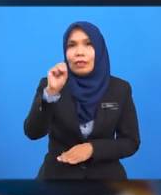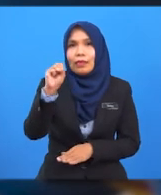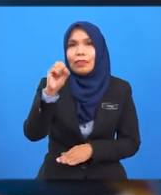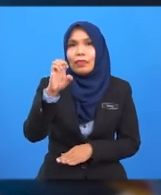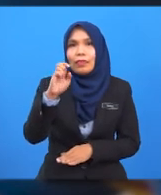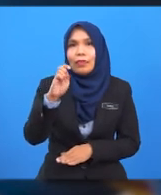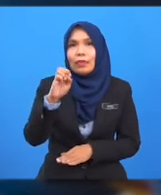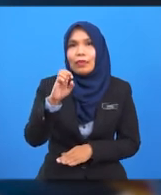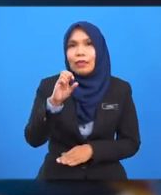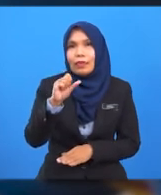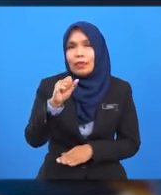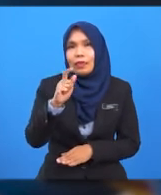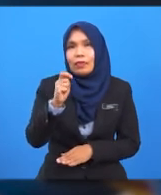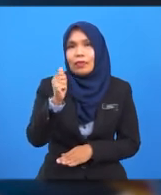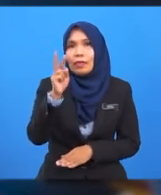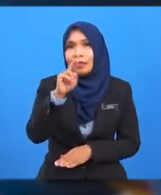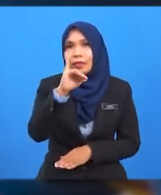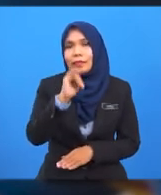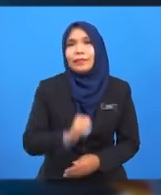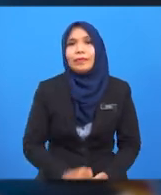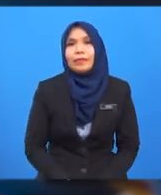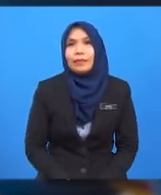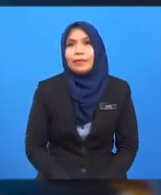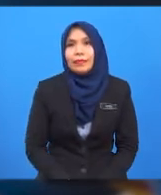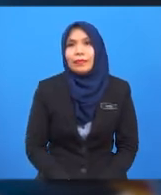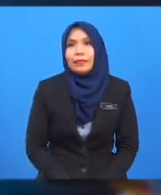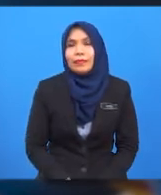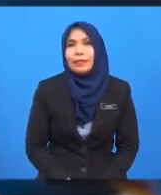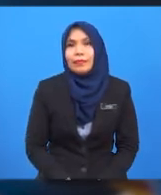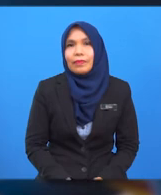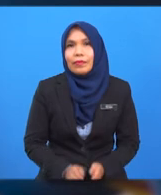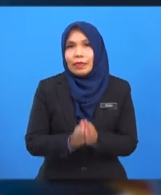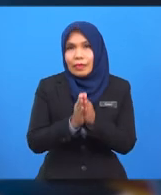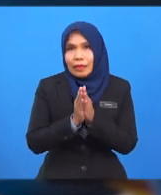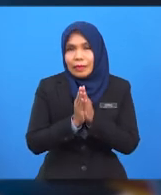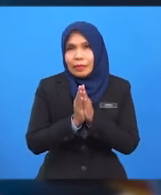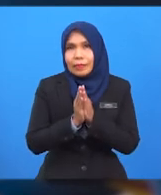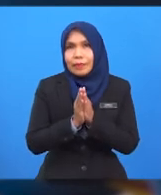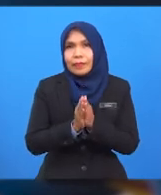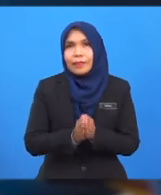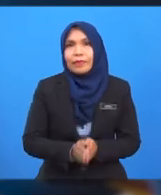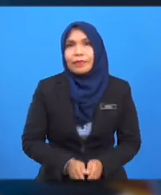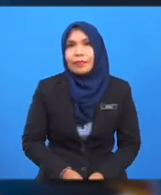Sehingga kita berjumpa lagi di lain waktu. Wabillahi taufik wal hidayah.